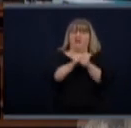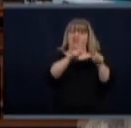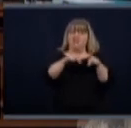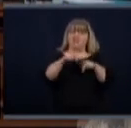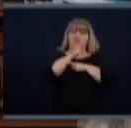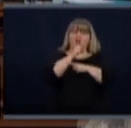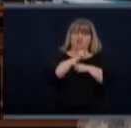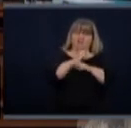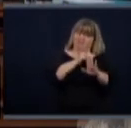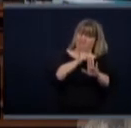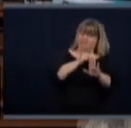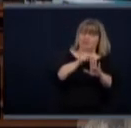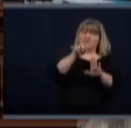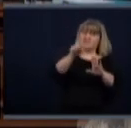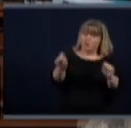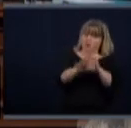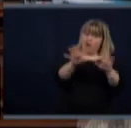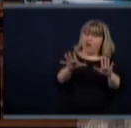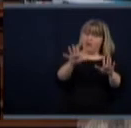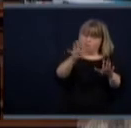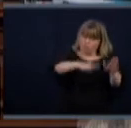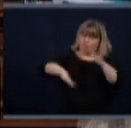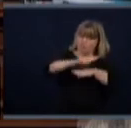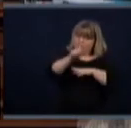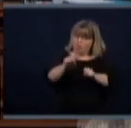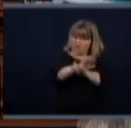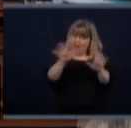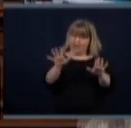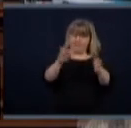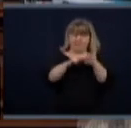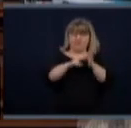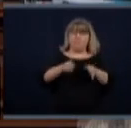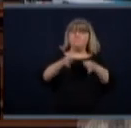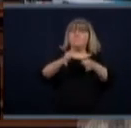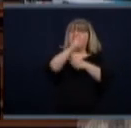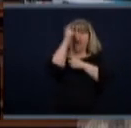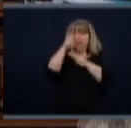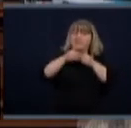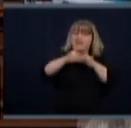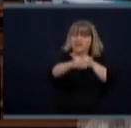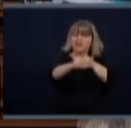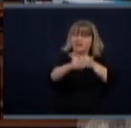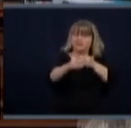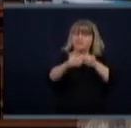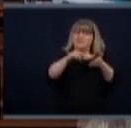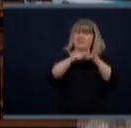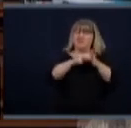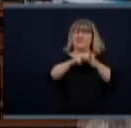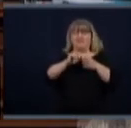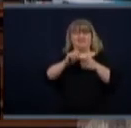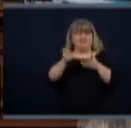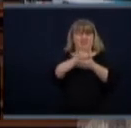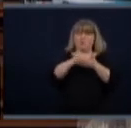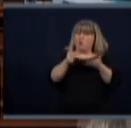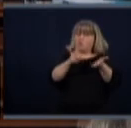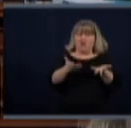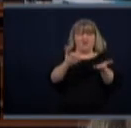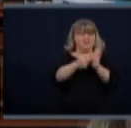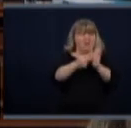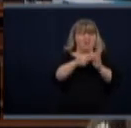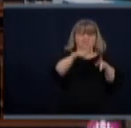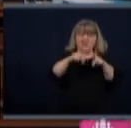bien clair là, pour tout le monde, au cours des prochaines semaines, durant l'été, est-ce que c'est toujours tout rassemblement intérieur ou